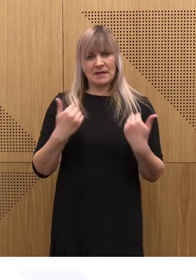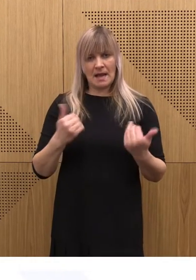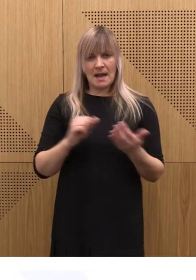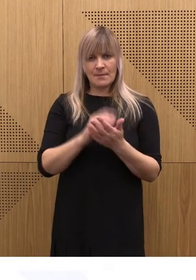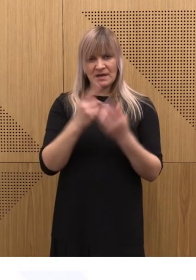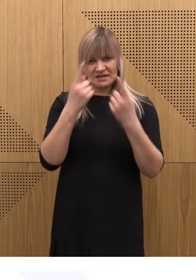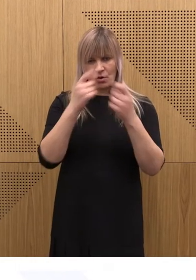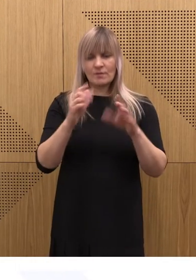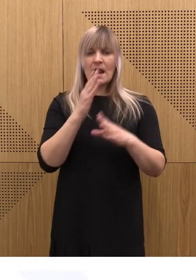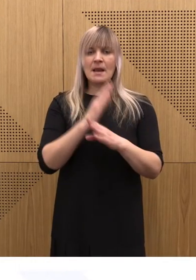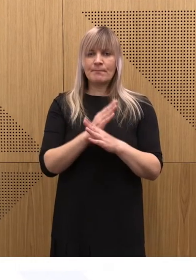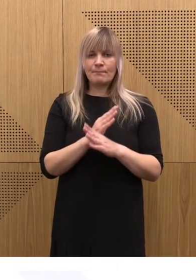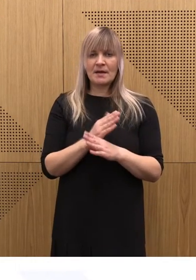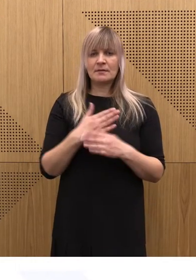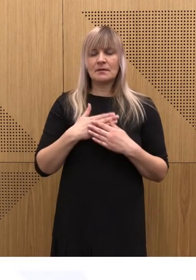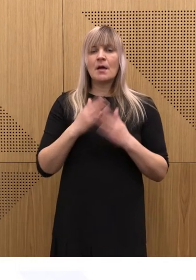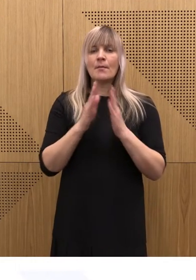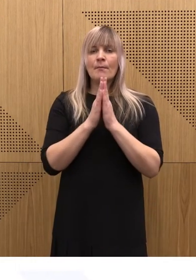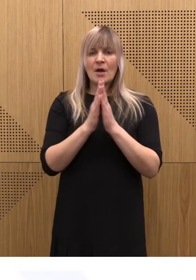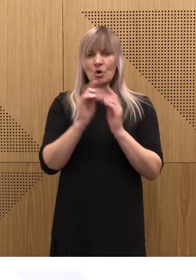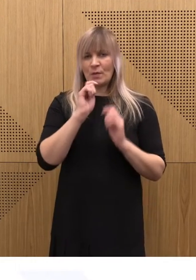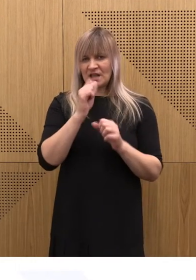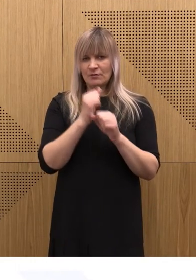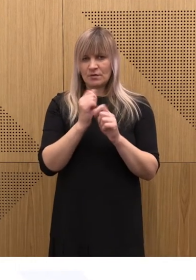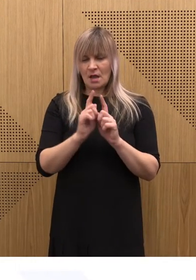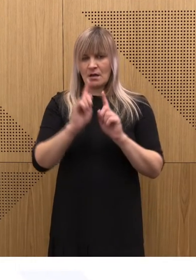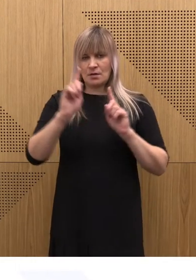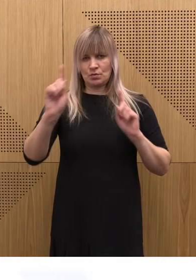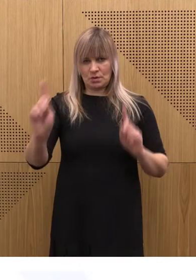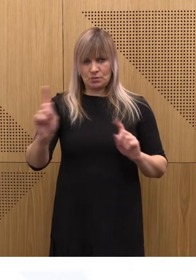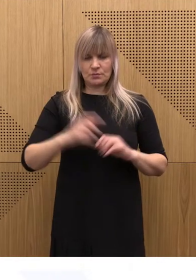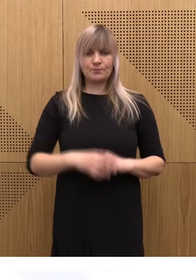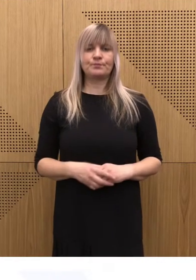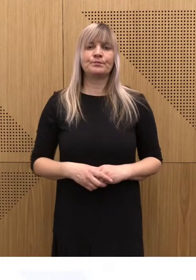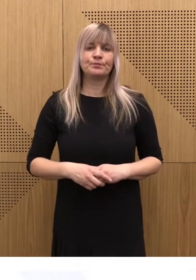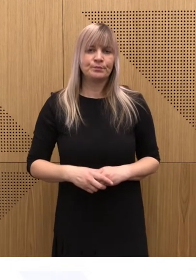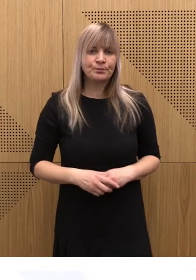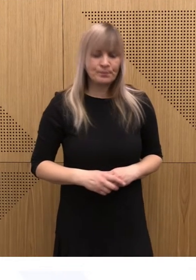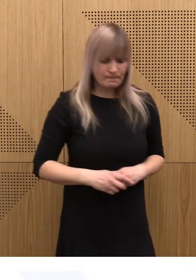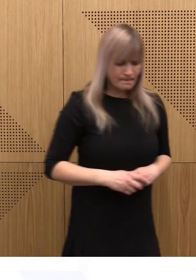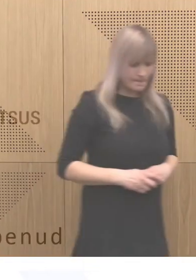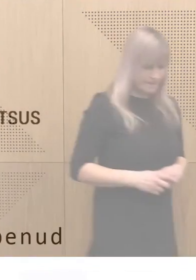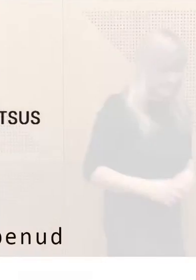Ja sellega on tänane pressikonverents lõppenud. Palume intervjuusid teha võimalikult hajutatult.